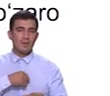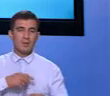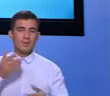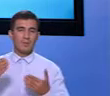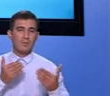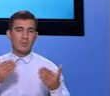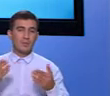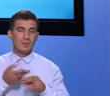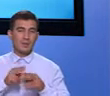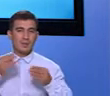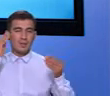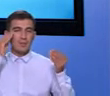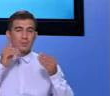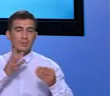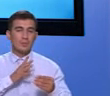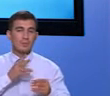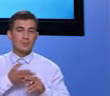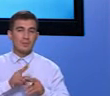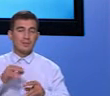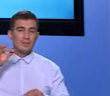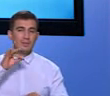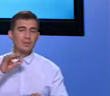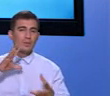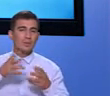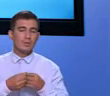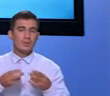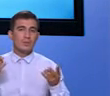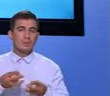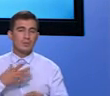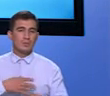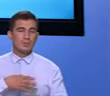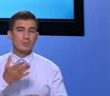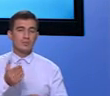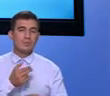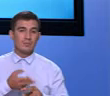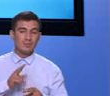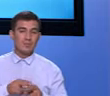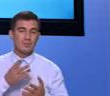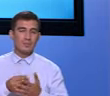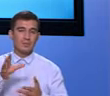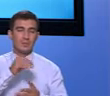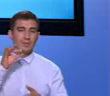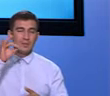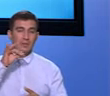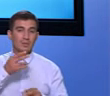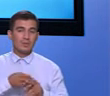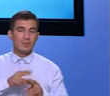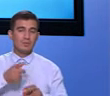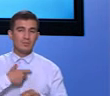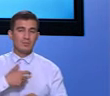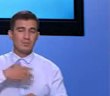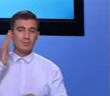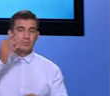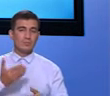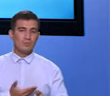qiling. Biz tarix fanini nima uchun o'rganamiz? Chunki tarix bizni dunyo qarashimizni rivojlantirishda muhim